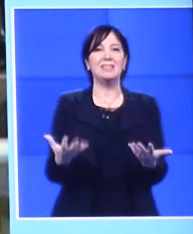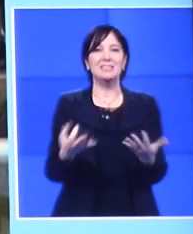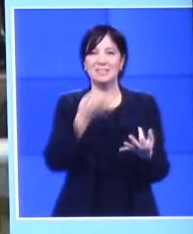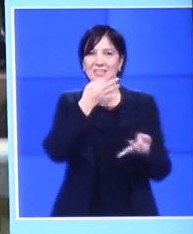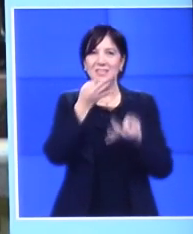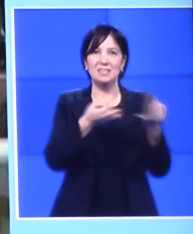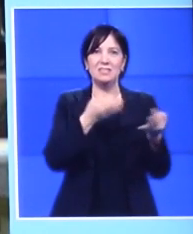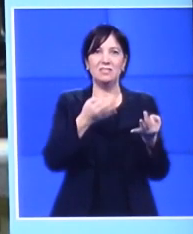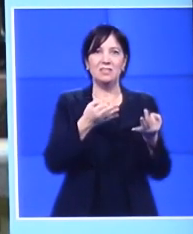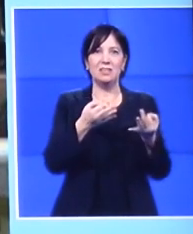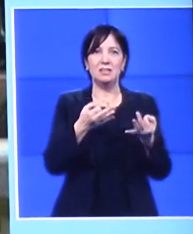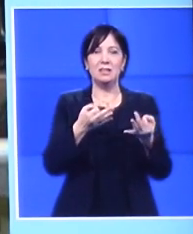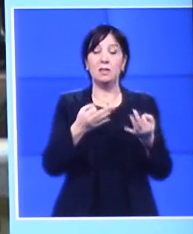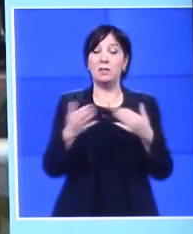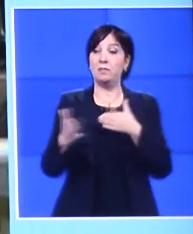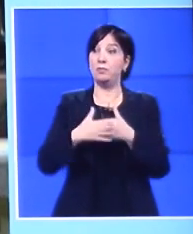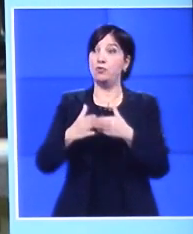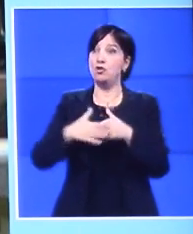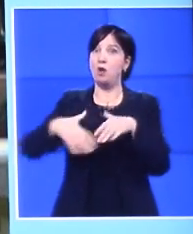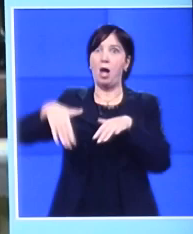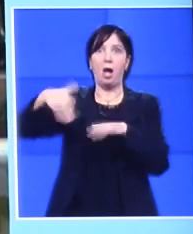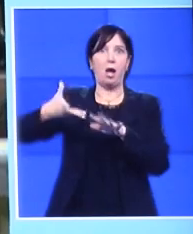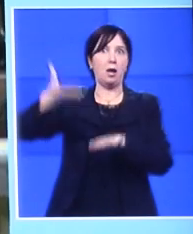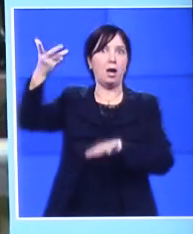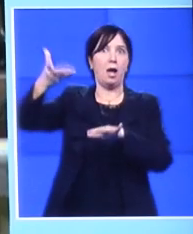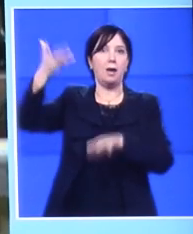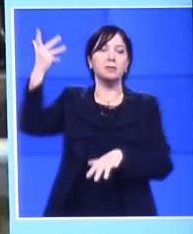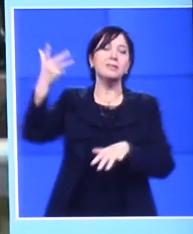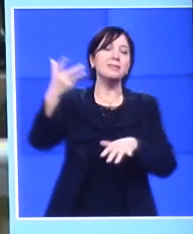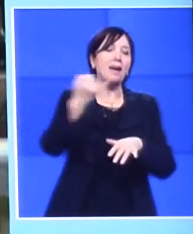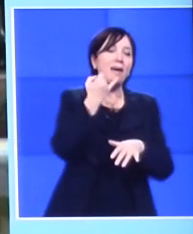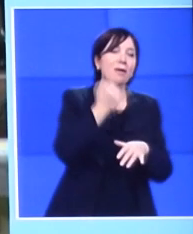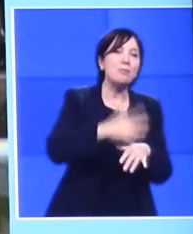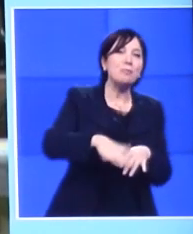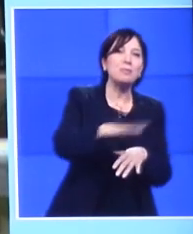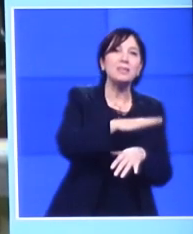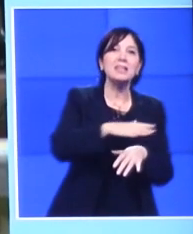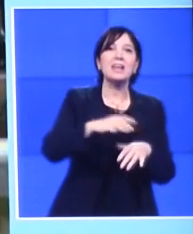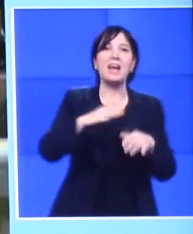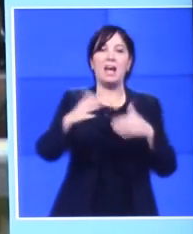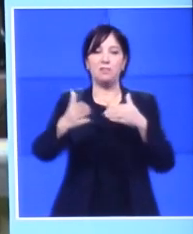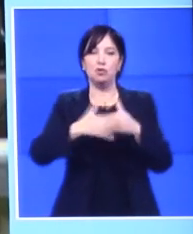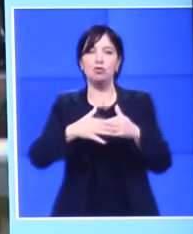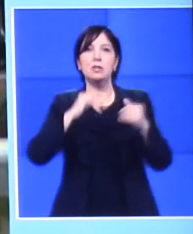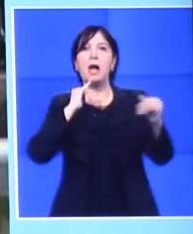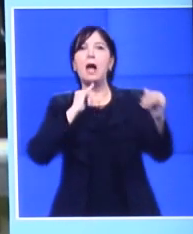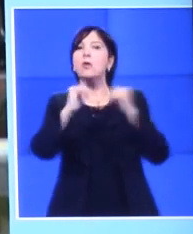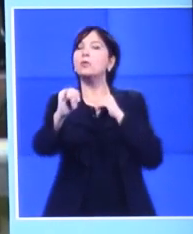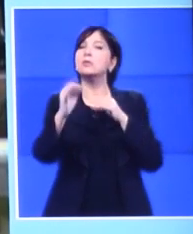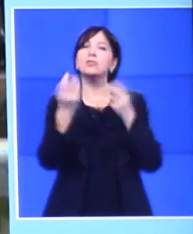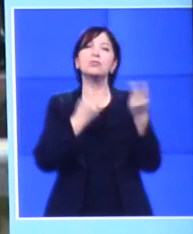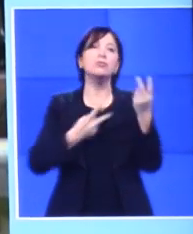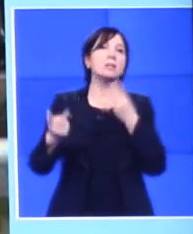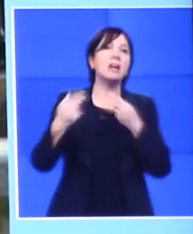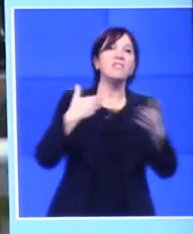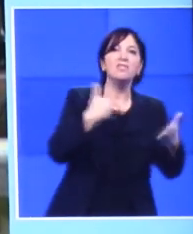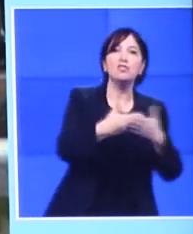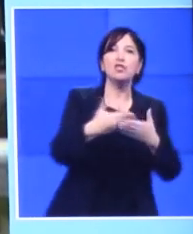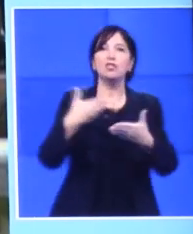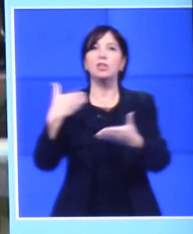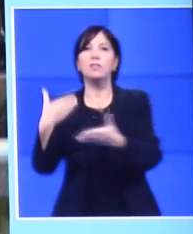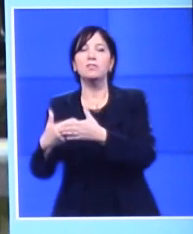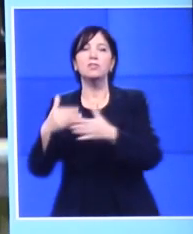ai grandi e ai piccoli, ai vicini e ai lontani, sempre vicino, si faceva